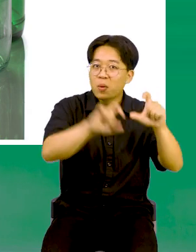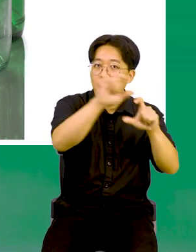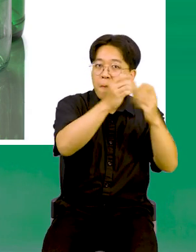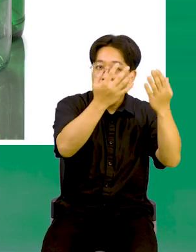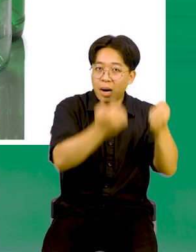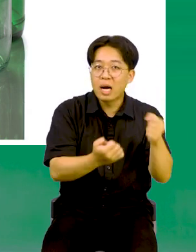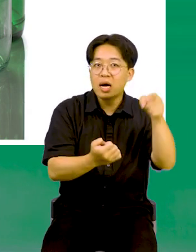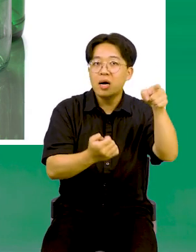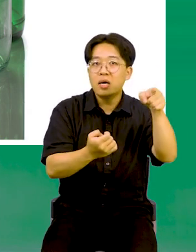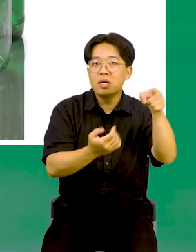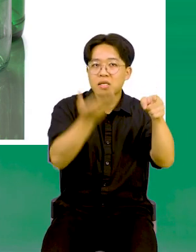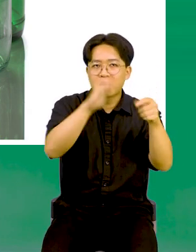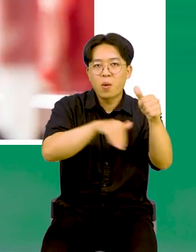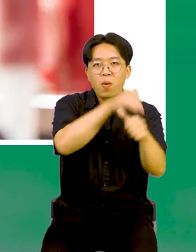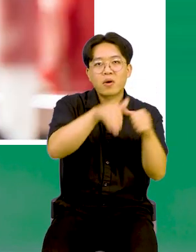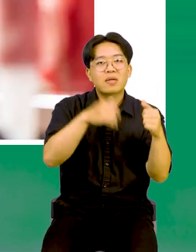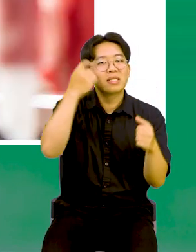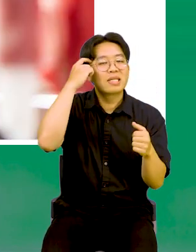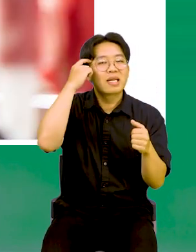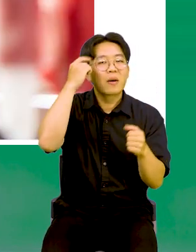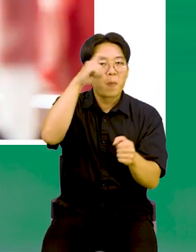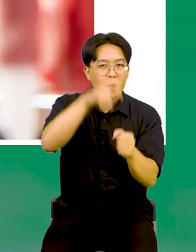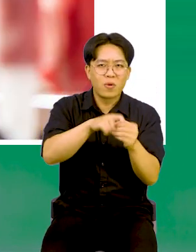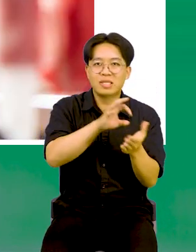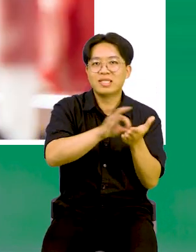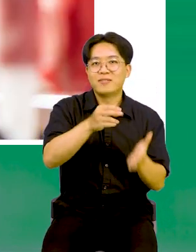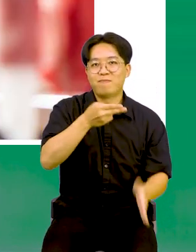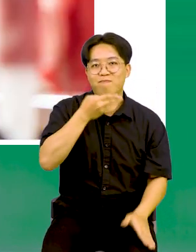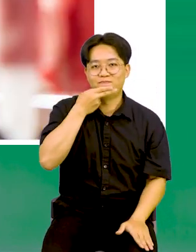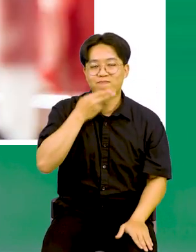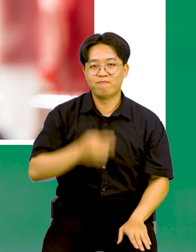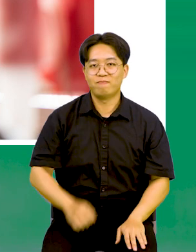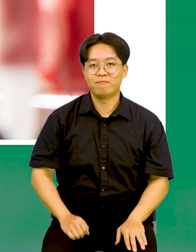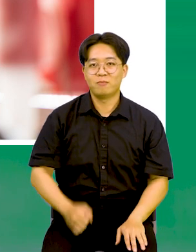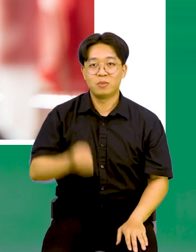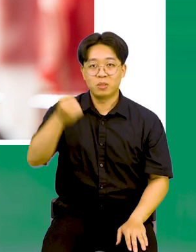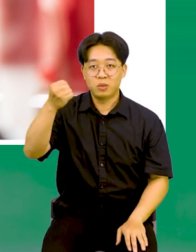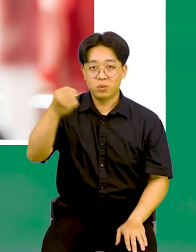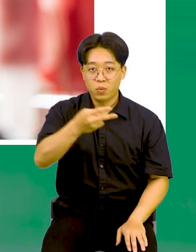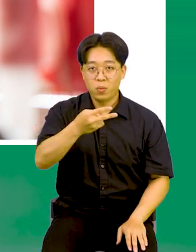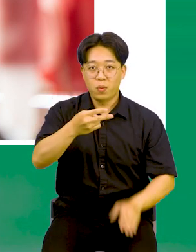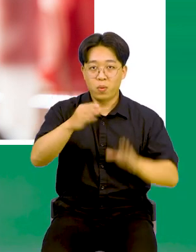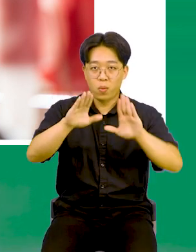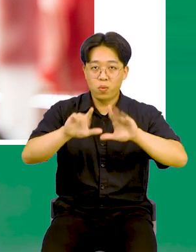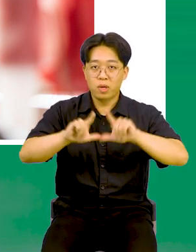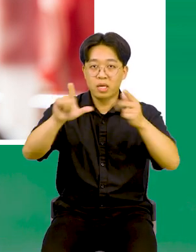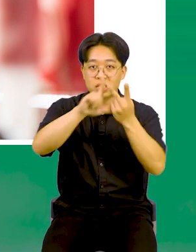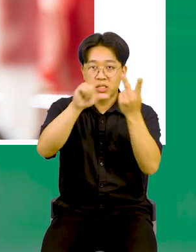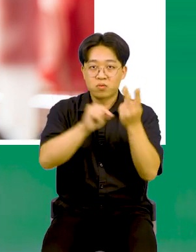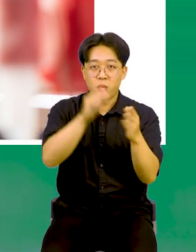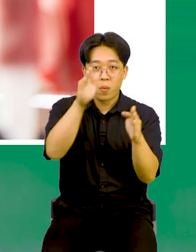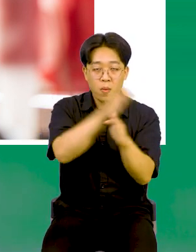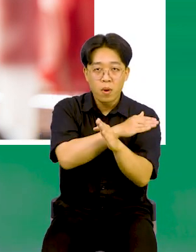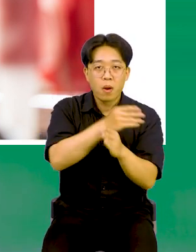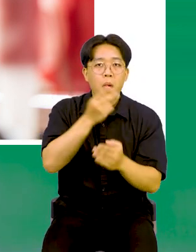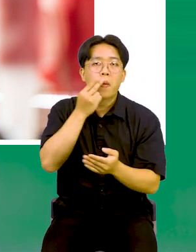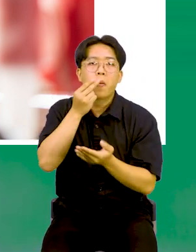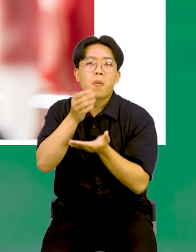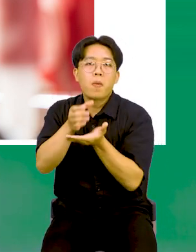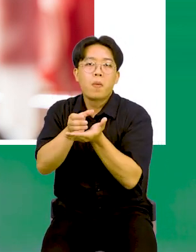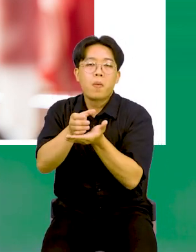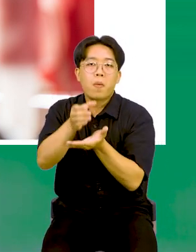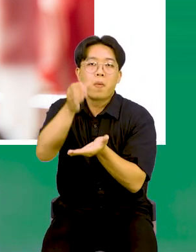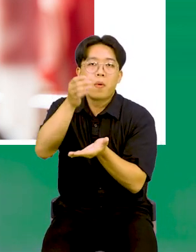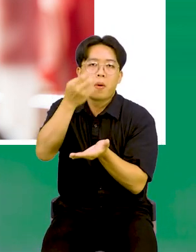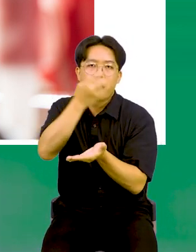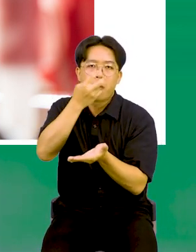걸 의미하겠죠? 이뿐만이 아니에요. 시는 올해 2월부터 재활용품 선별장에 투명 페트병